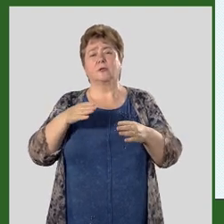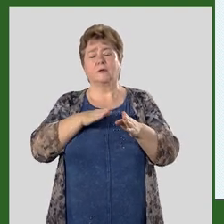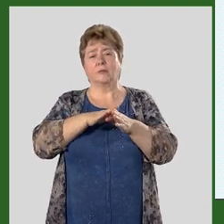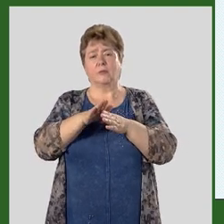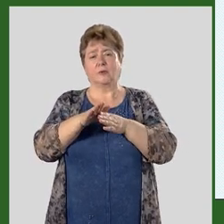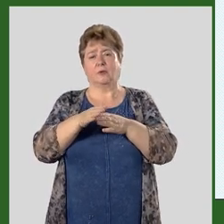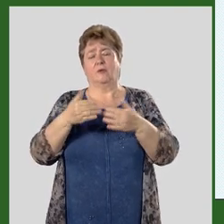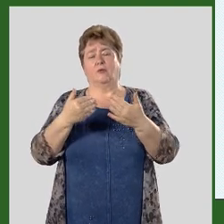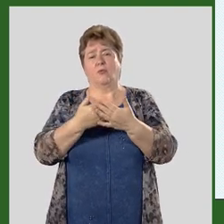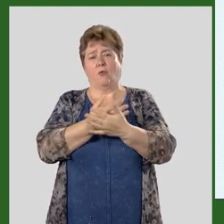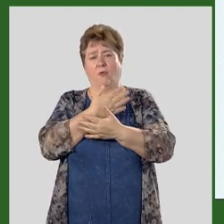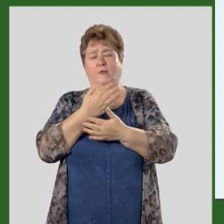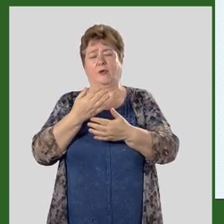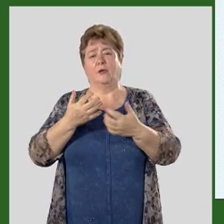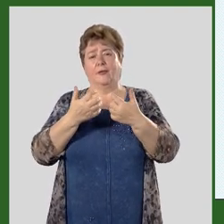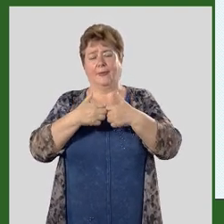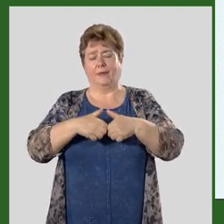применять новые технологии.